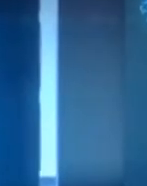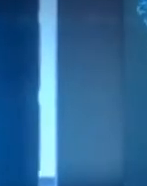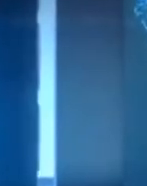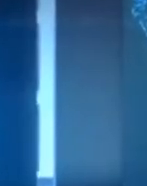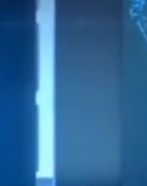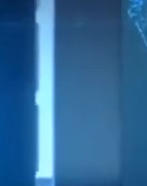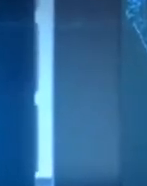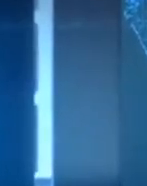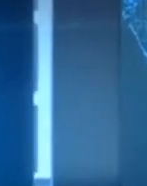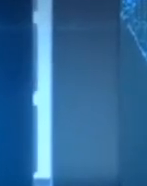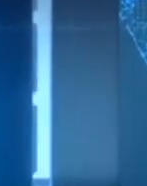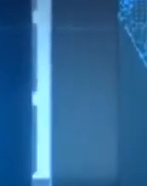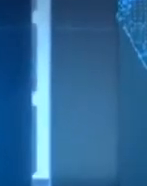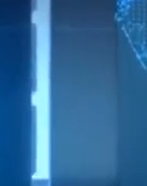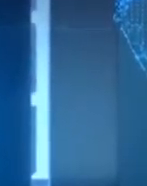телеарнасы.